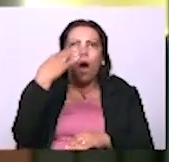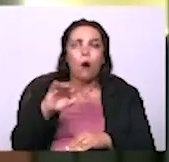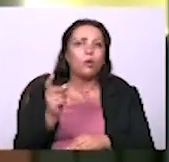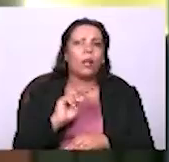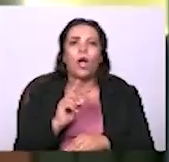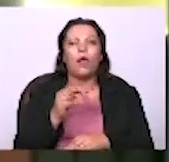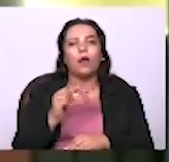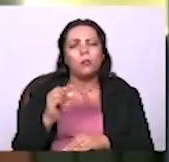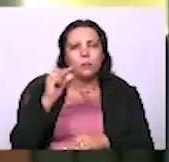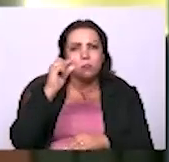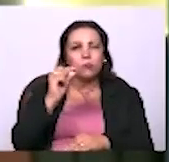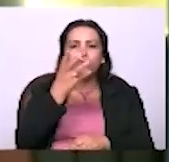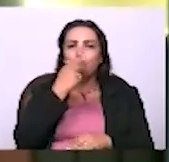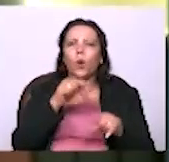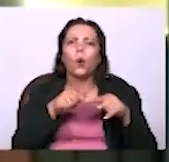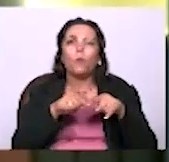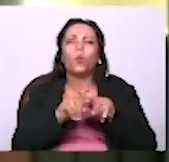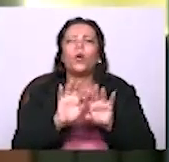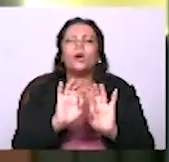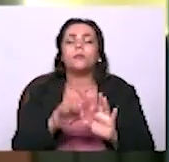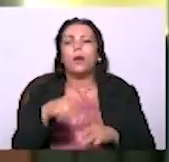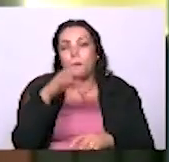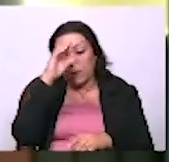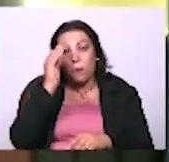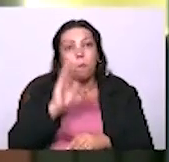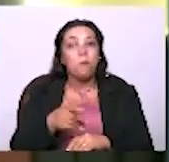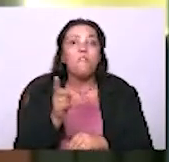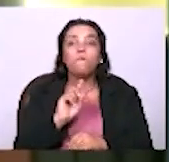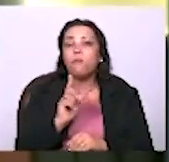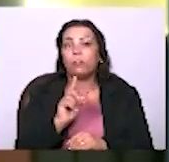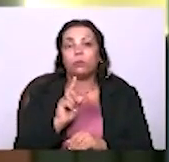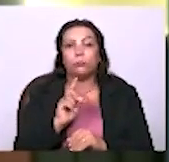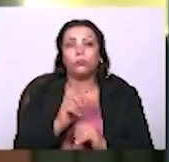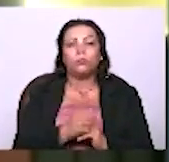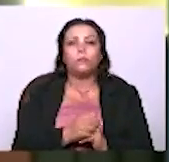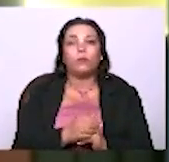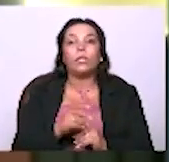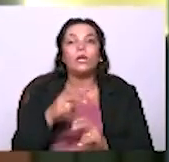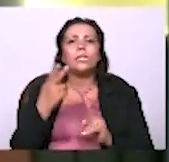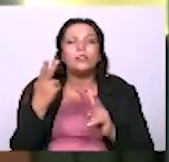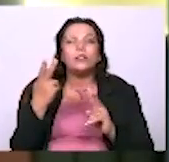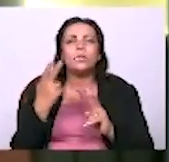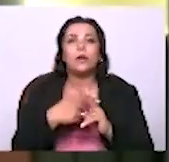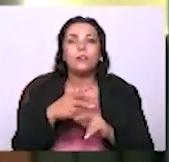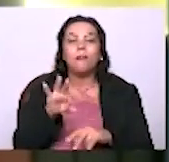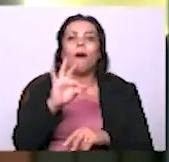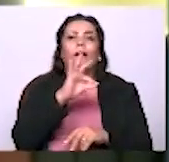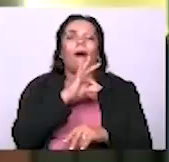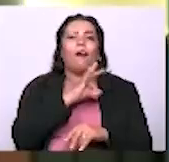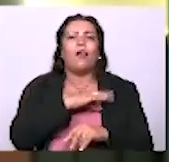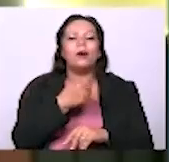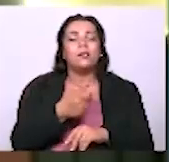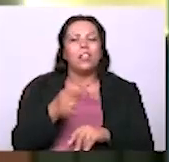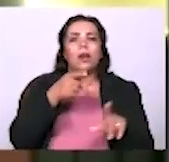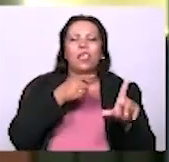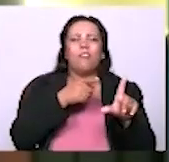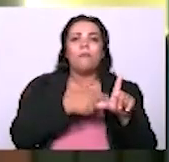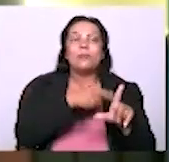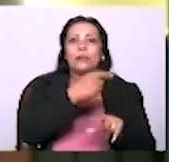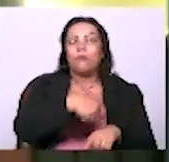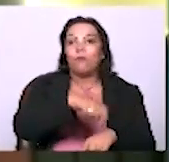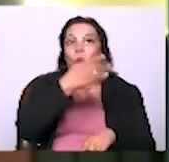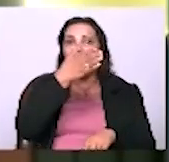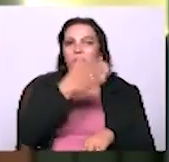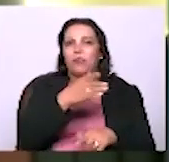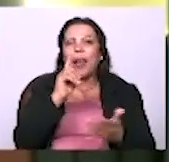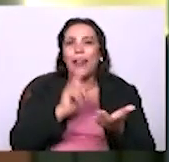الكيفيه او بهذه الصوره يعني ما ينفعش ان ناس تستغل ان هناك تحريك في اسعار